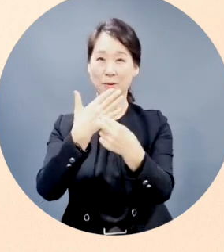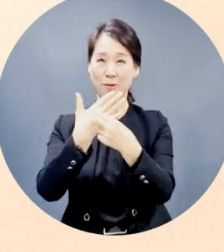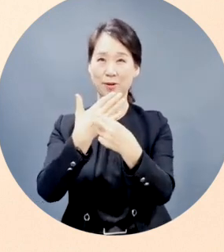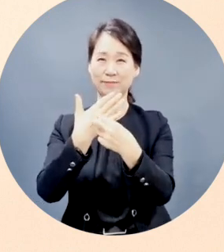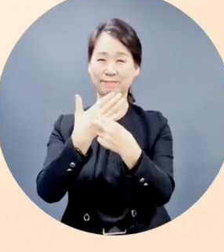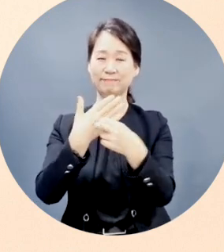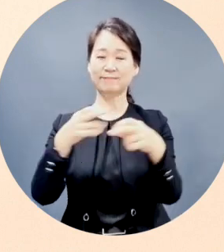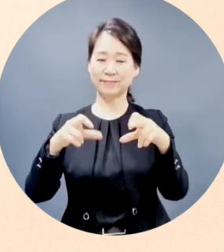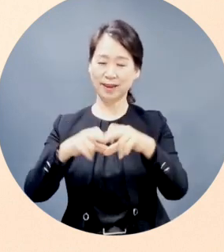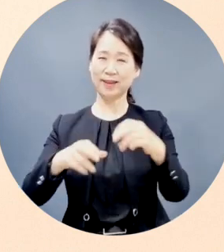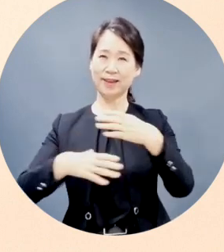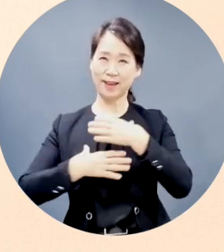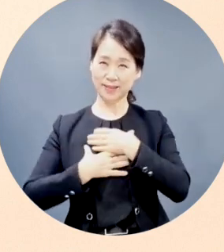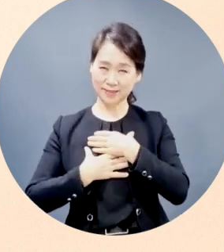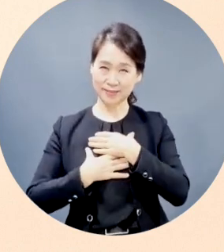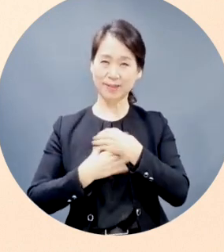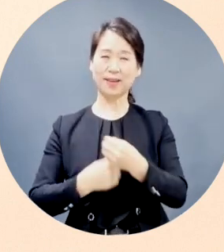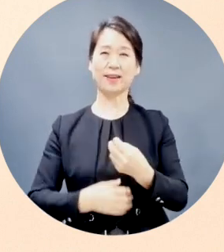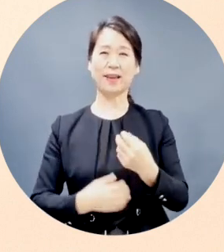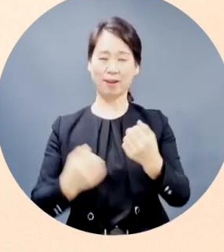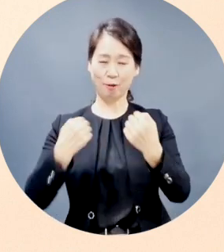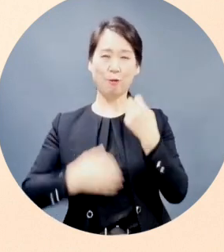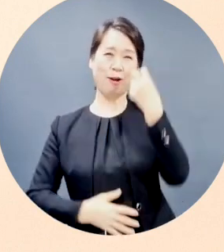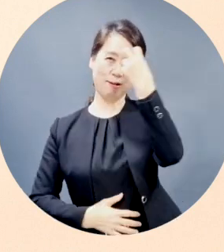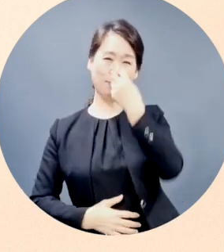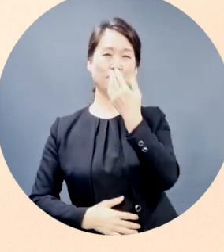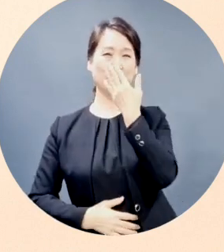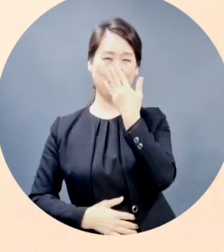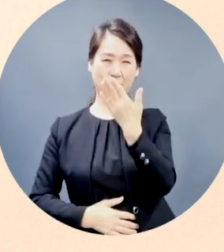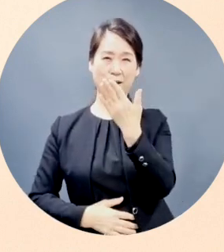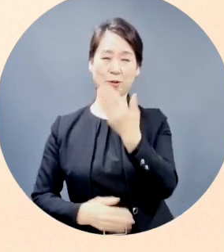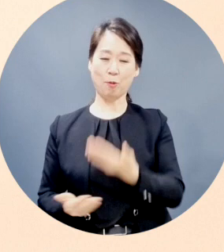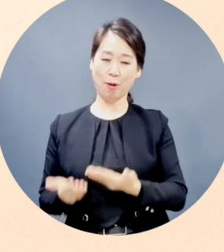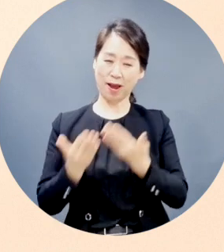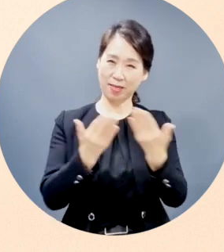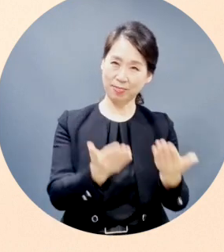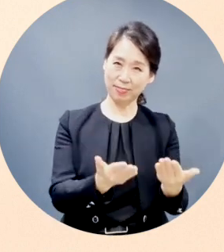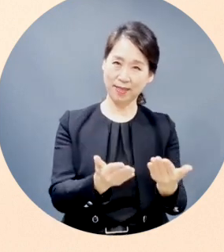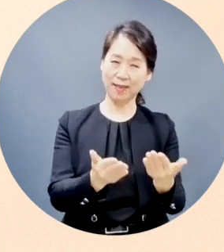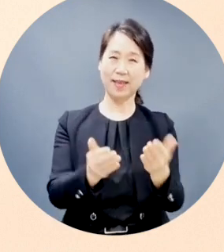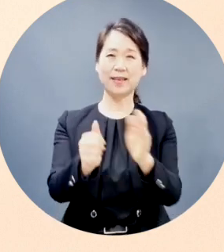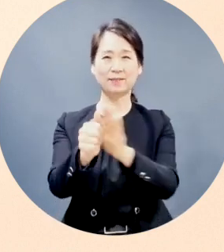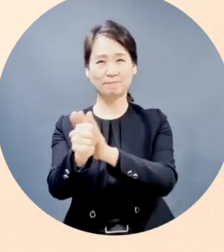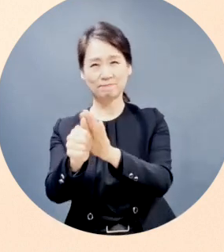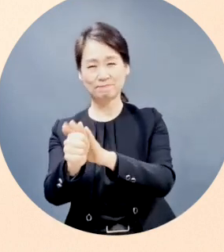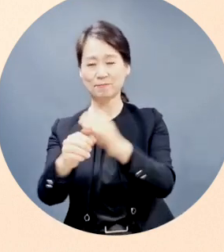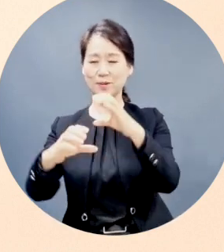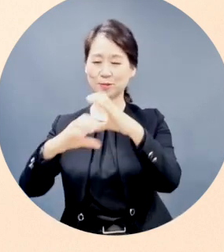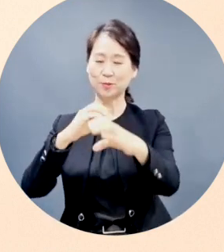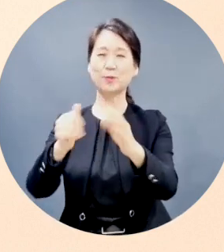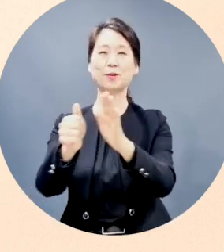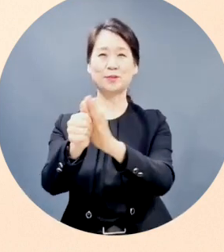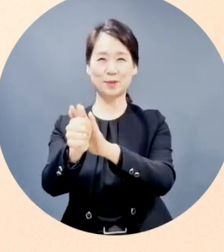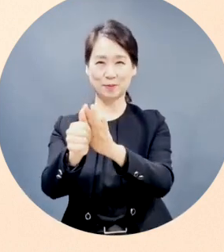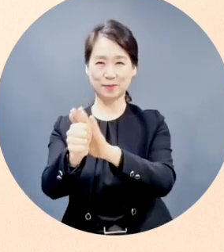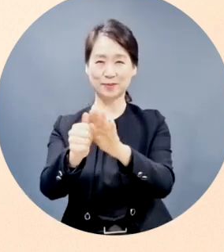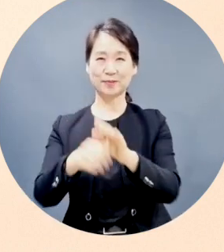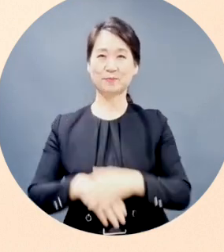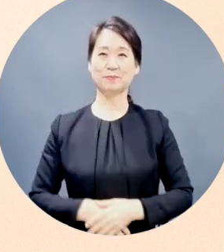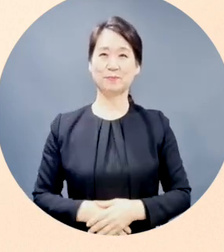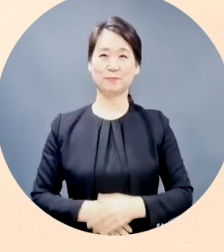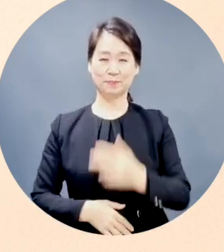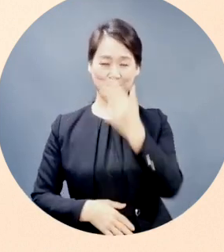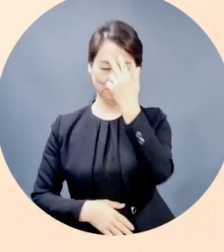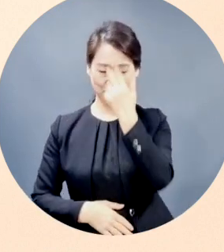장애인이 안전하고 보다 편하게 건강검진을 받을 수 있도록 안내 인력이 이동과 의사소통을 돕습니다.